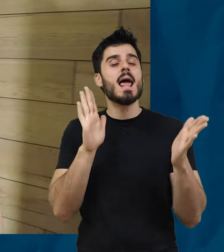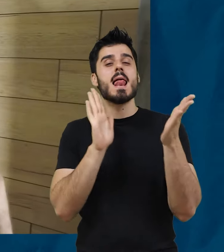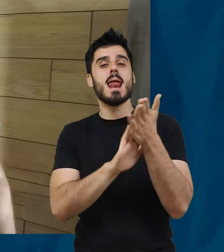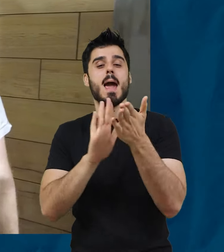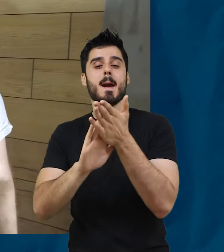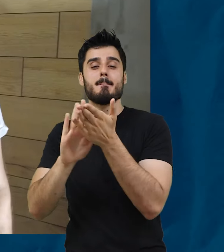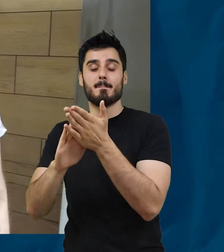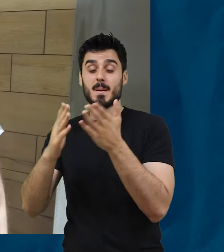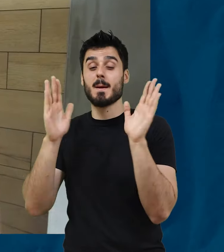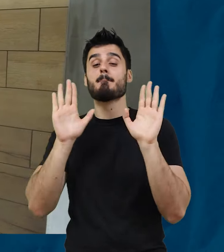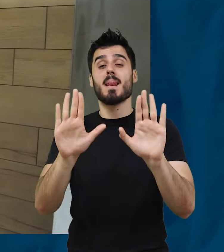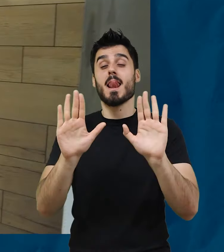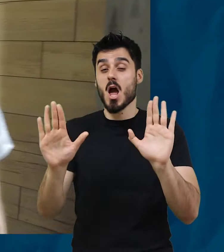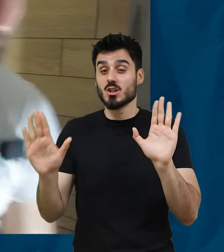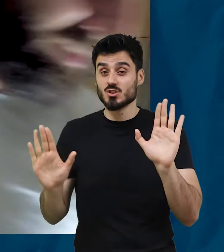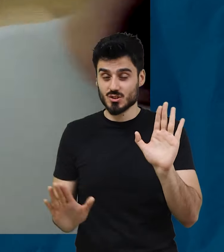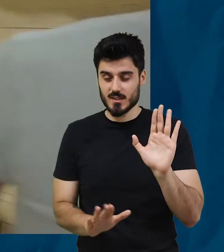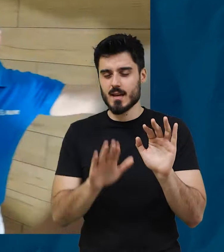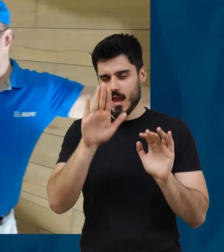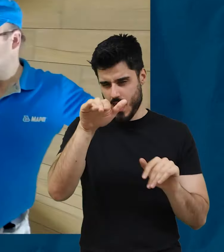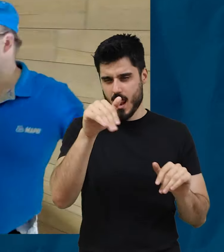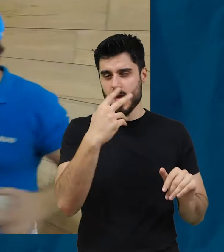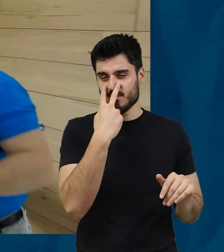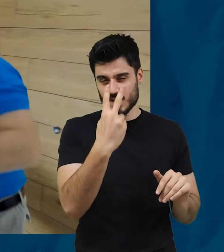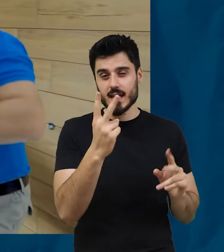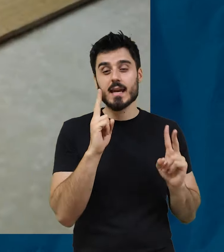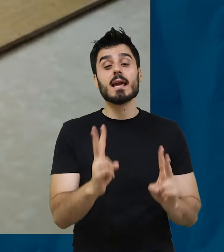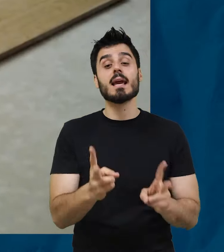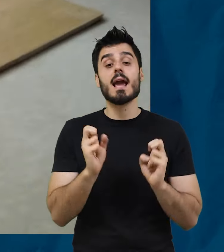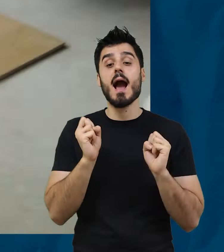плочки. Елате да ви покажа малко повече за растъра.